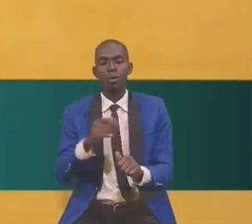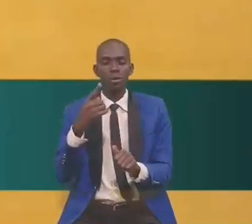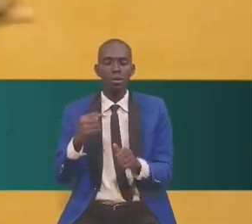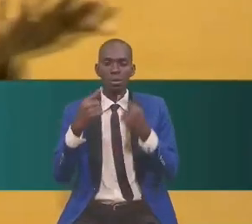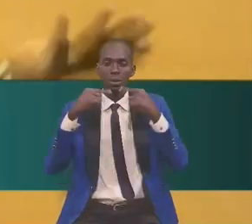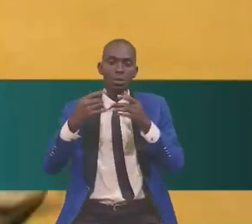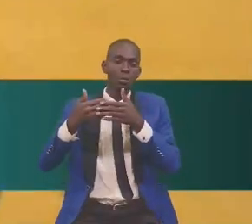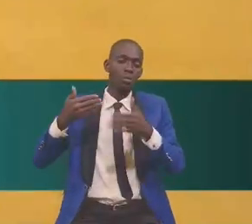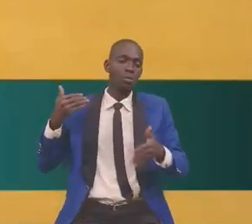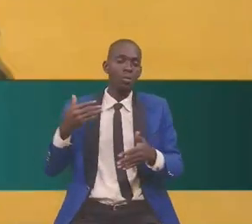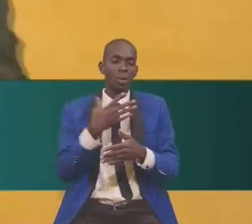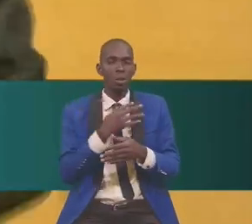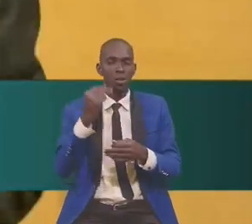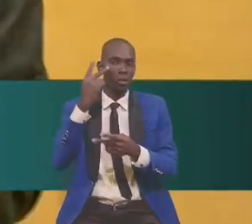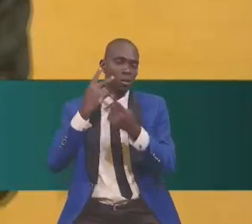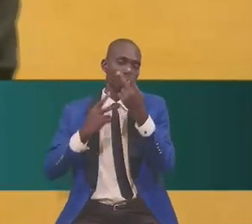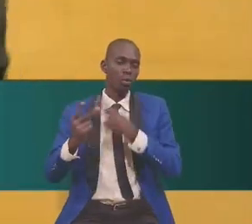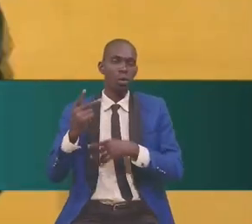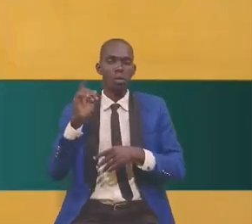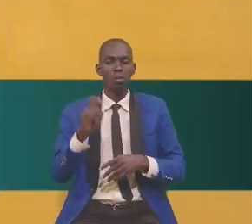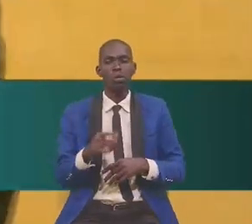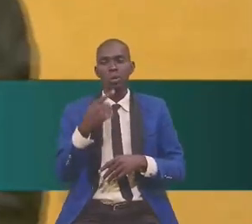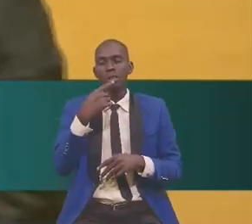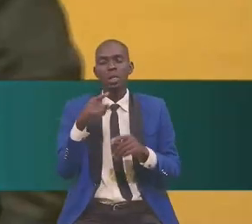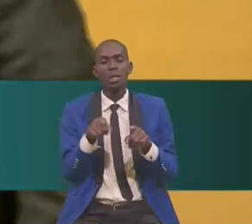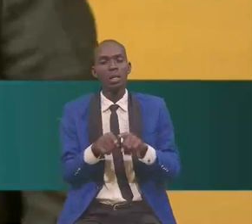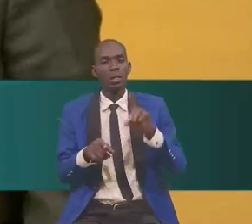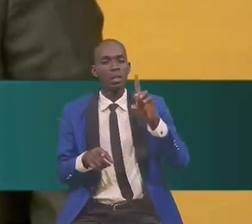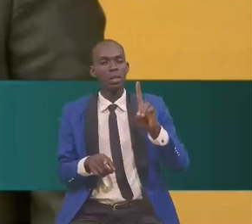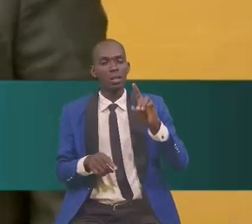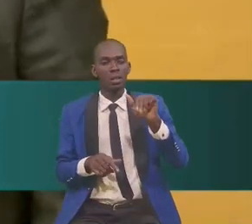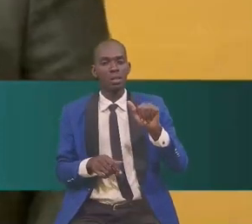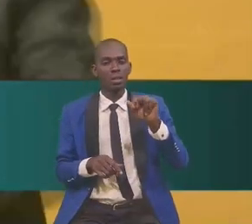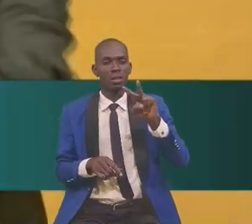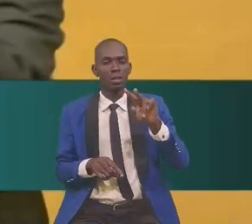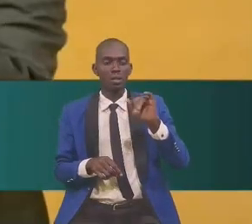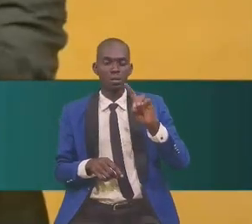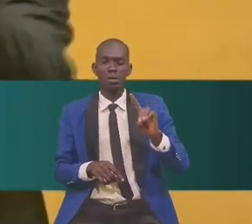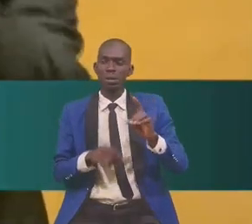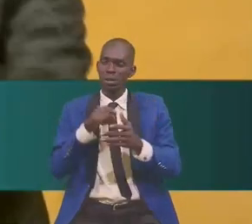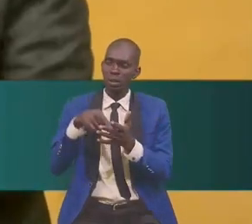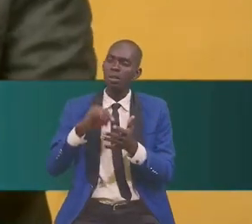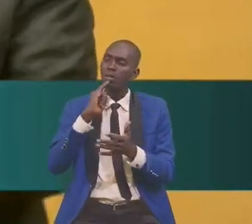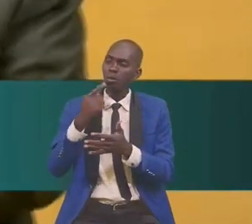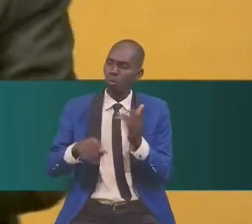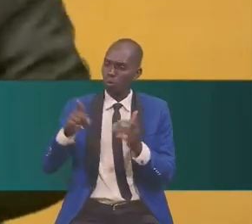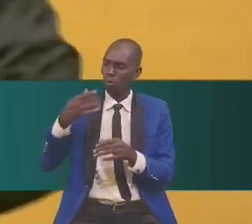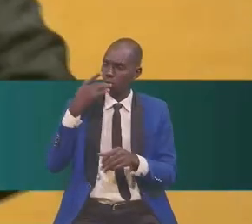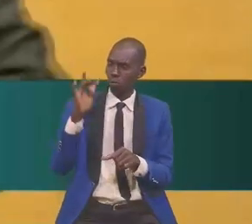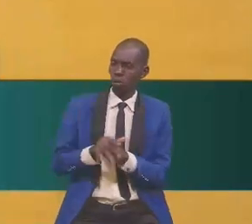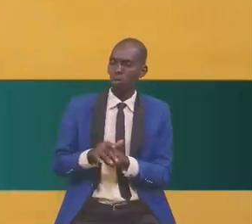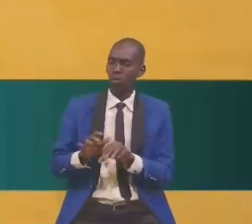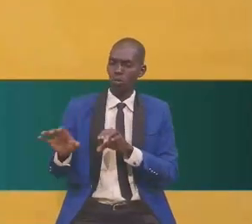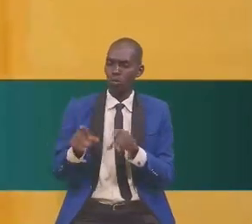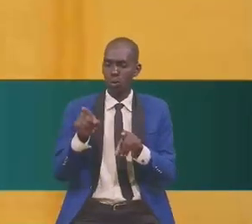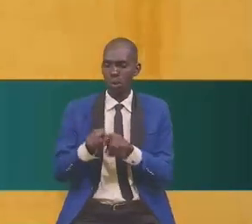devons dire, comme David, Seigneur, c'est ce que tu as dit, fais comme tu as dit, comme